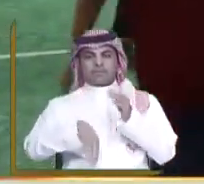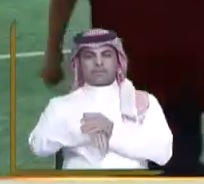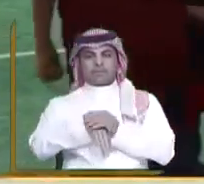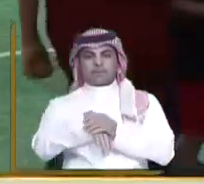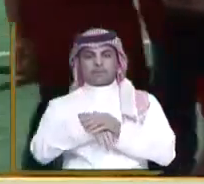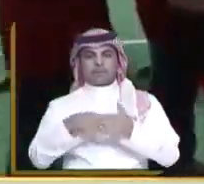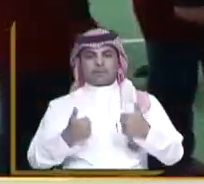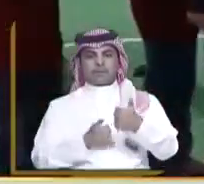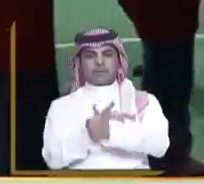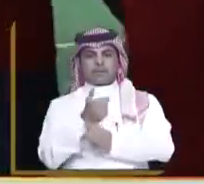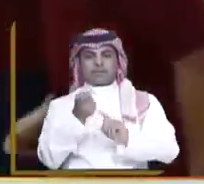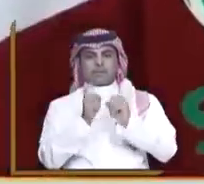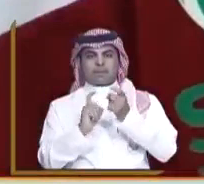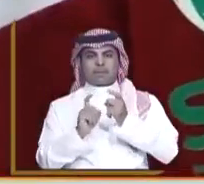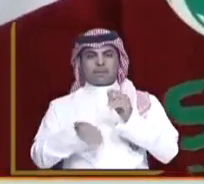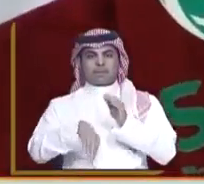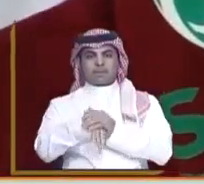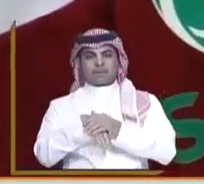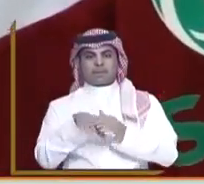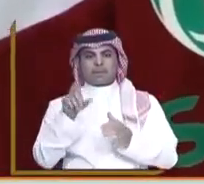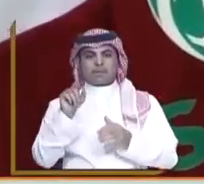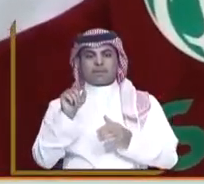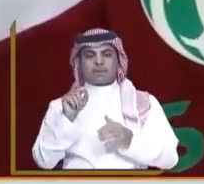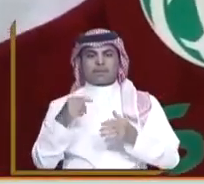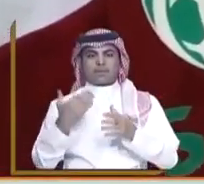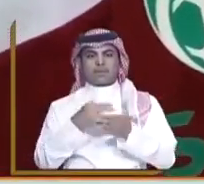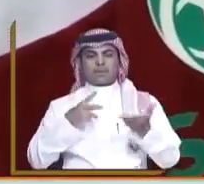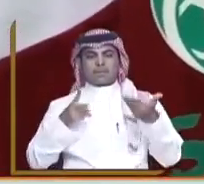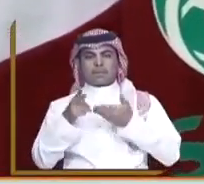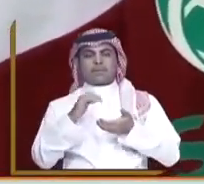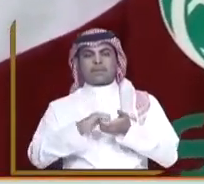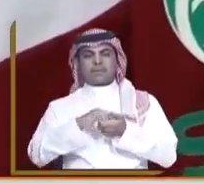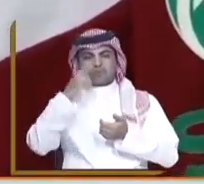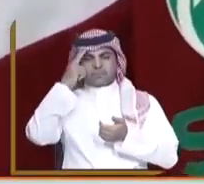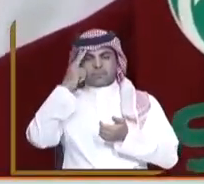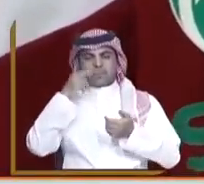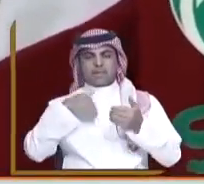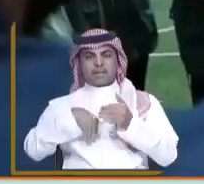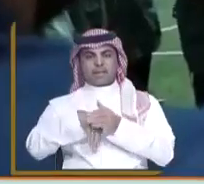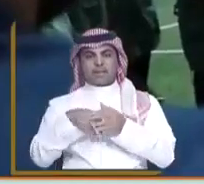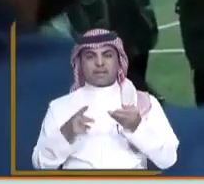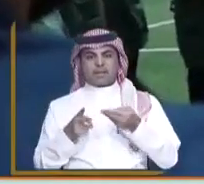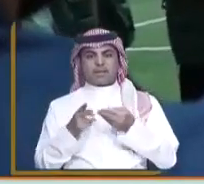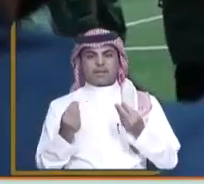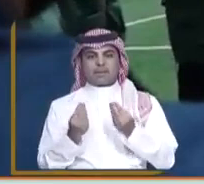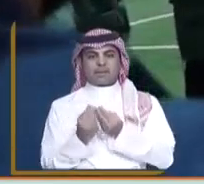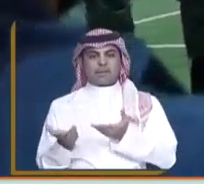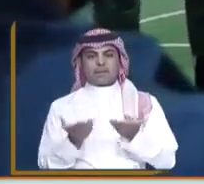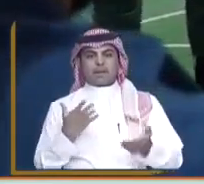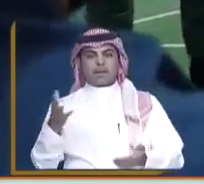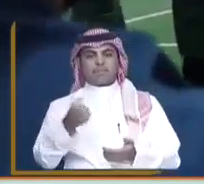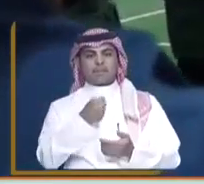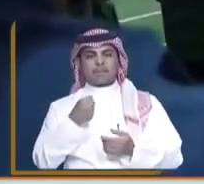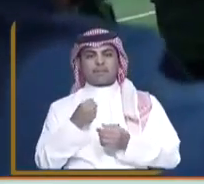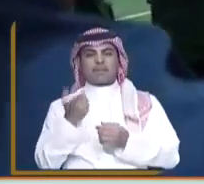الكرويه من اطفال المخيم الاكاديميه دشنها الاتحاد السعودي لكره القدم بحضور الامين العام